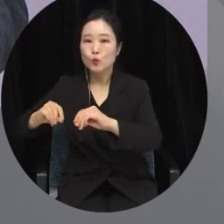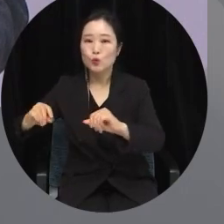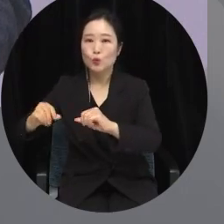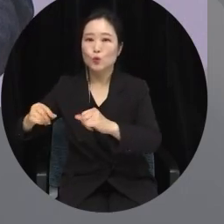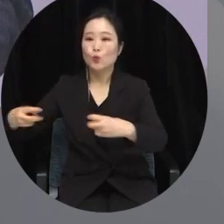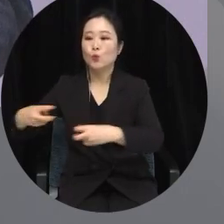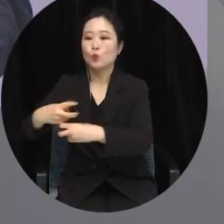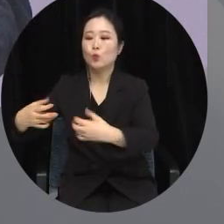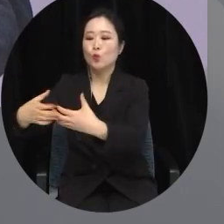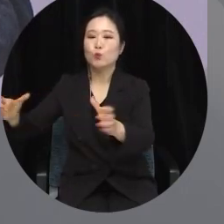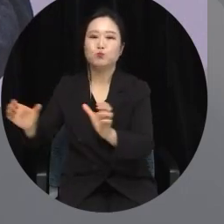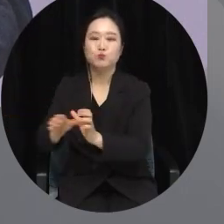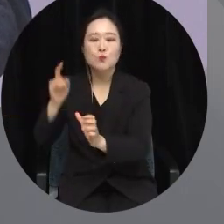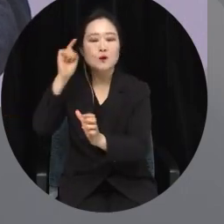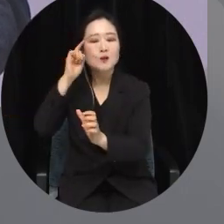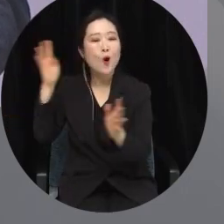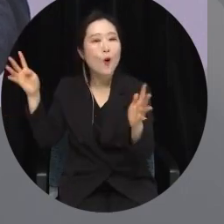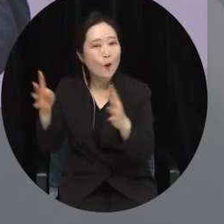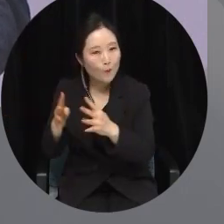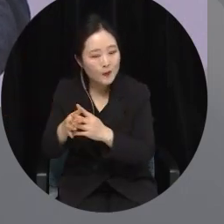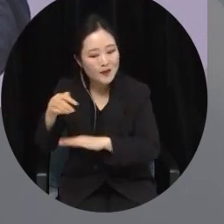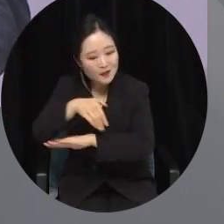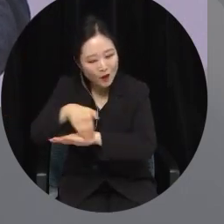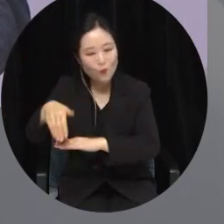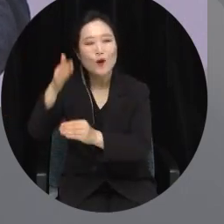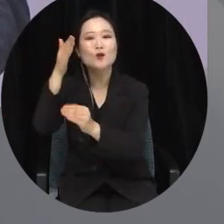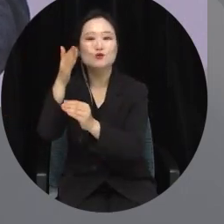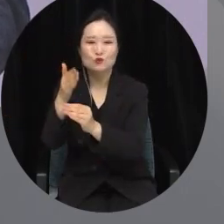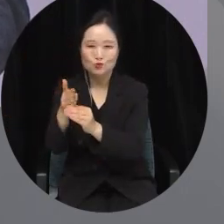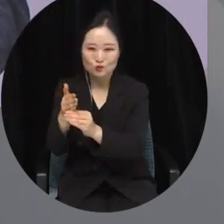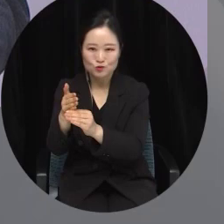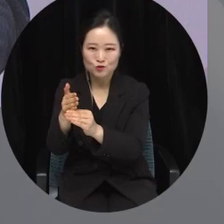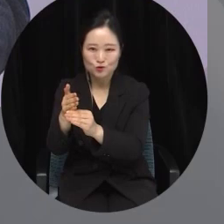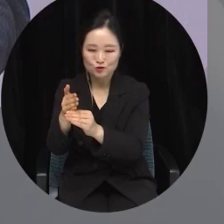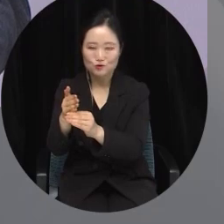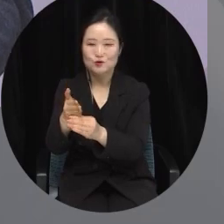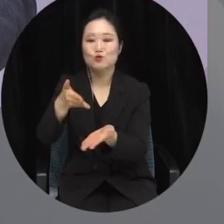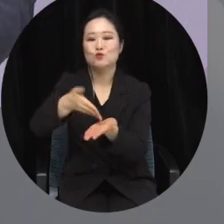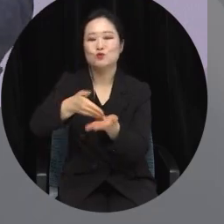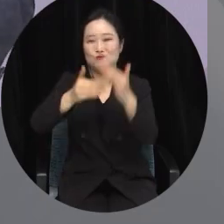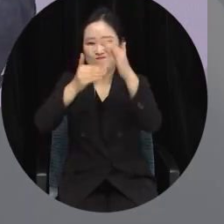계획을 발표한 것이다 라고 수정 정정했습니다.